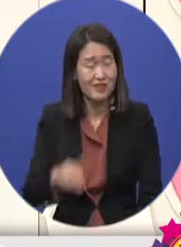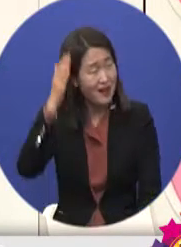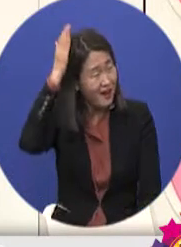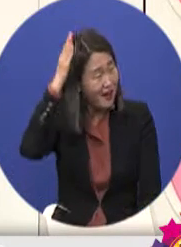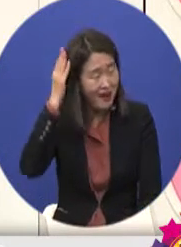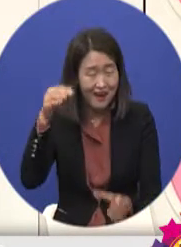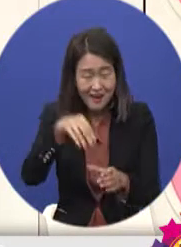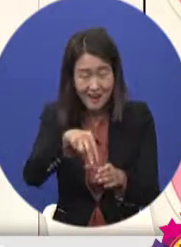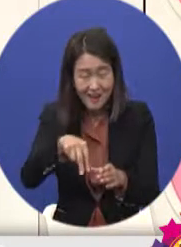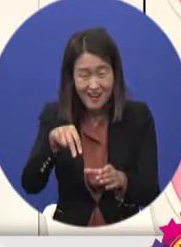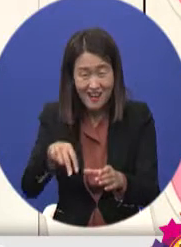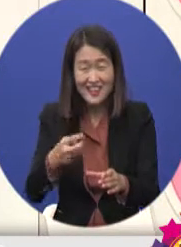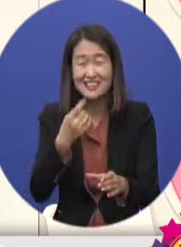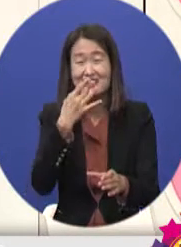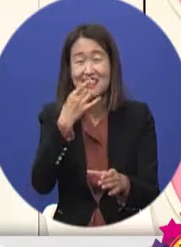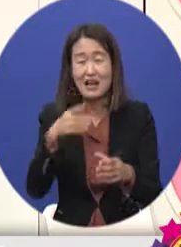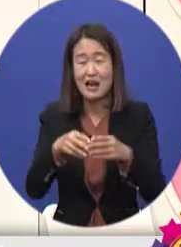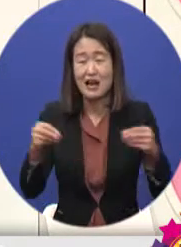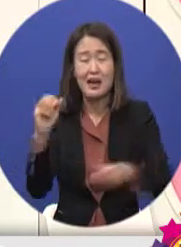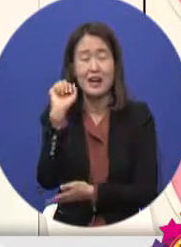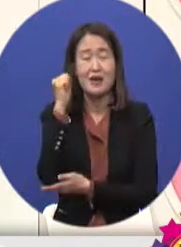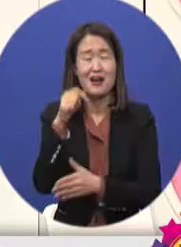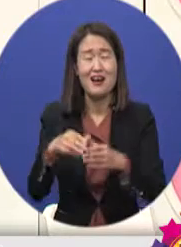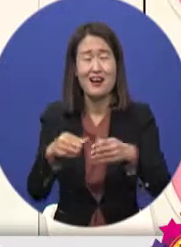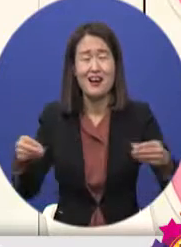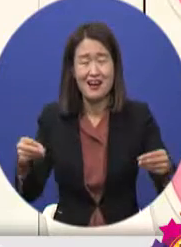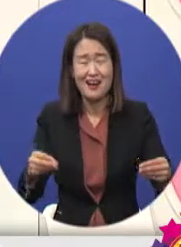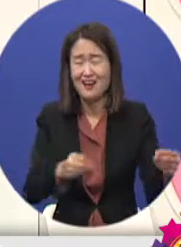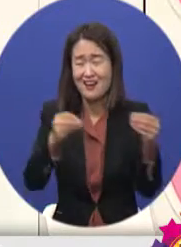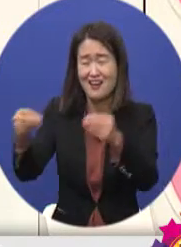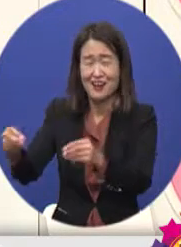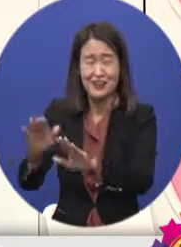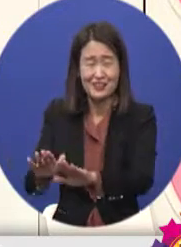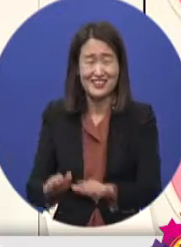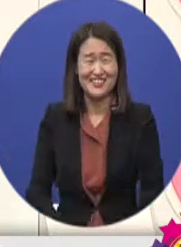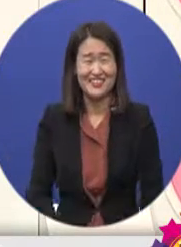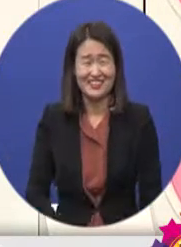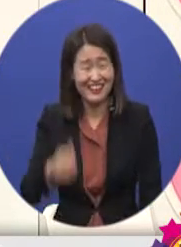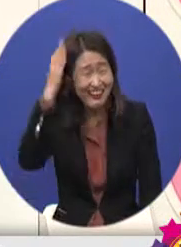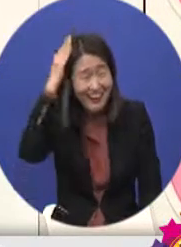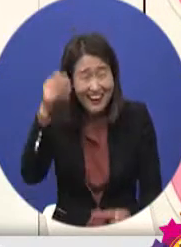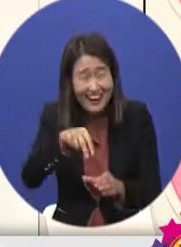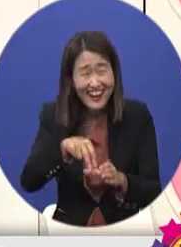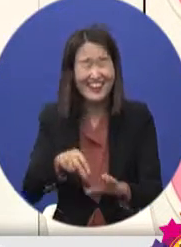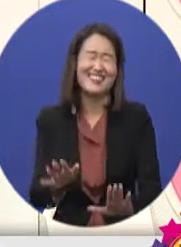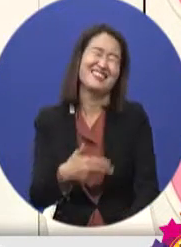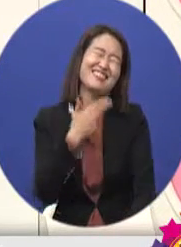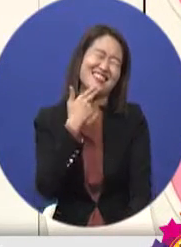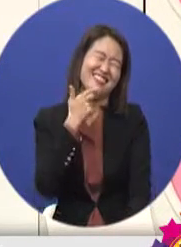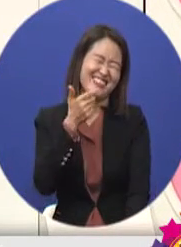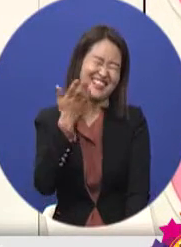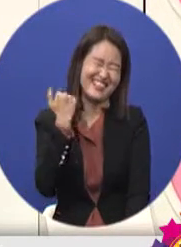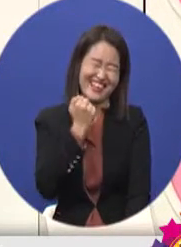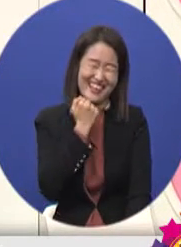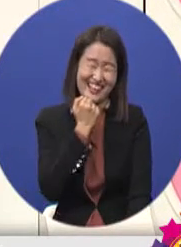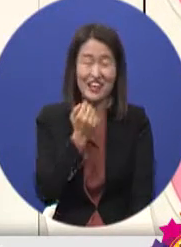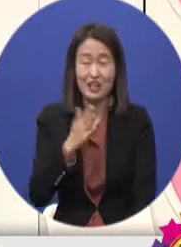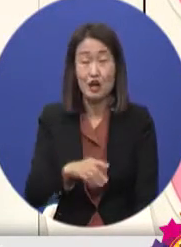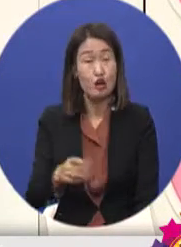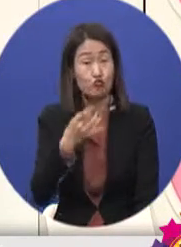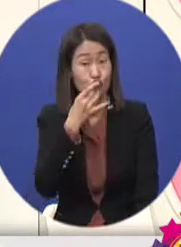연탄하고 쌀 한 가마는 들려 놓으셔야죠. 연탄은 뭐, 안 하지만은, 그래도